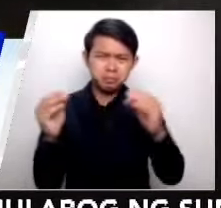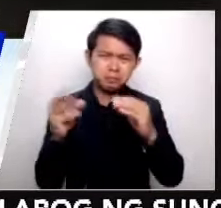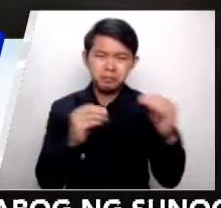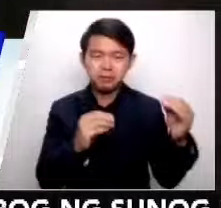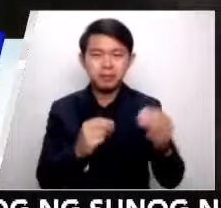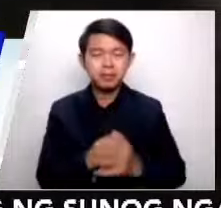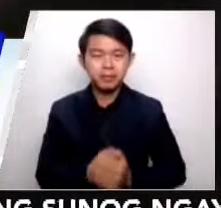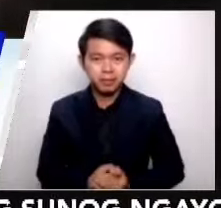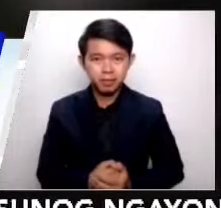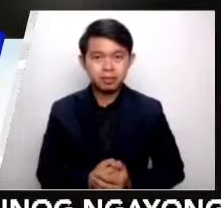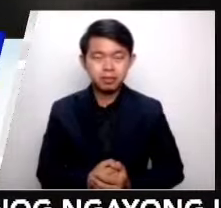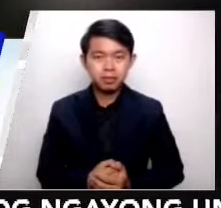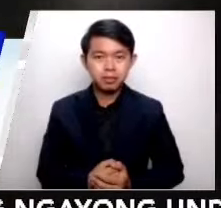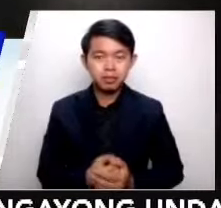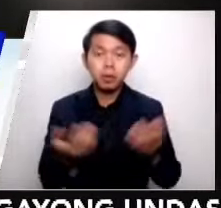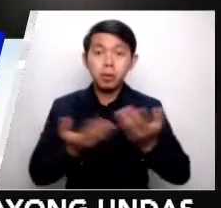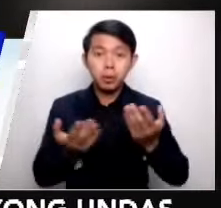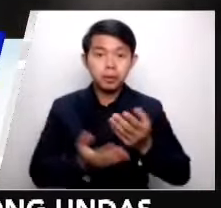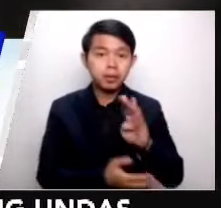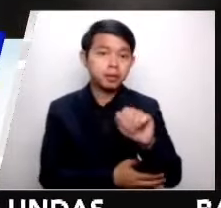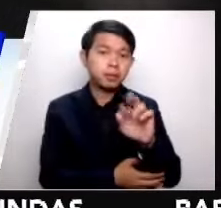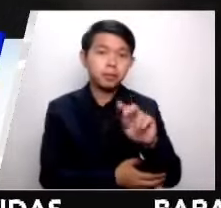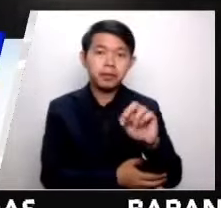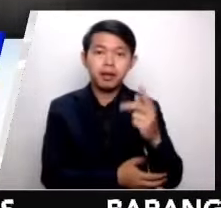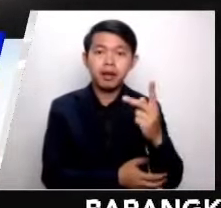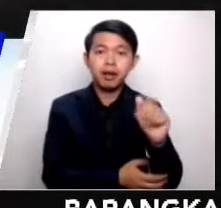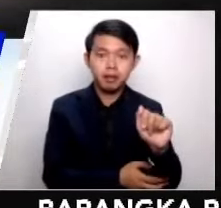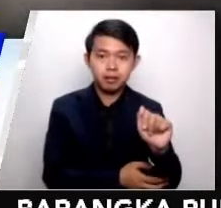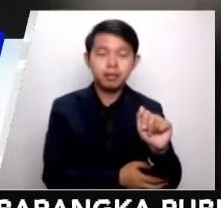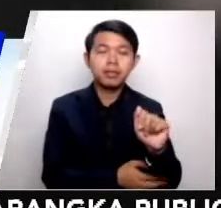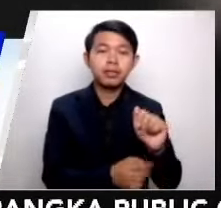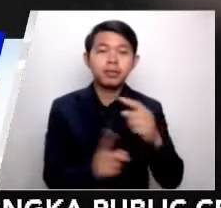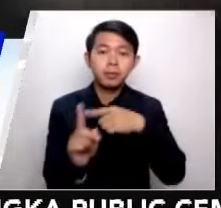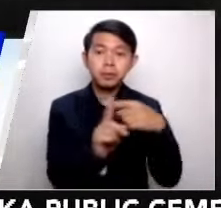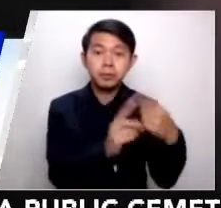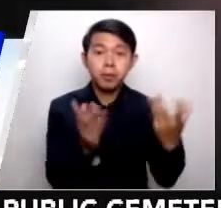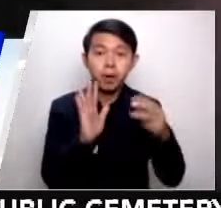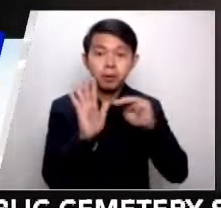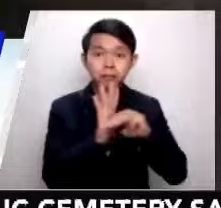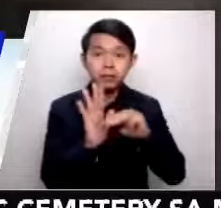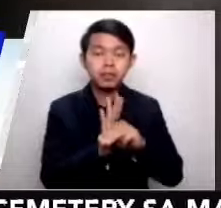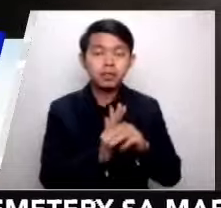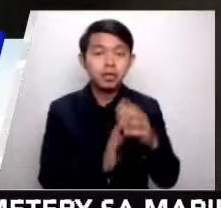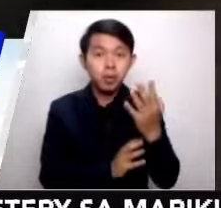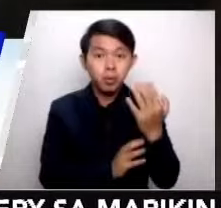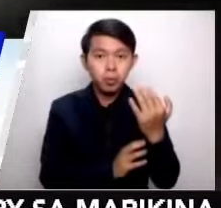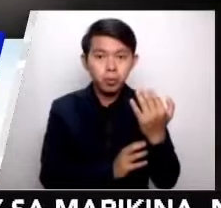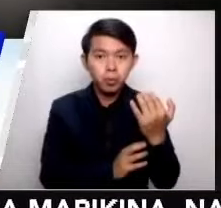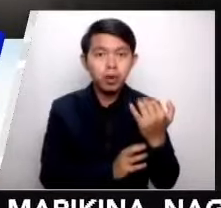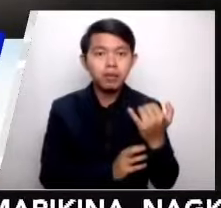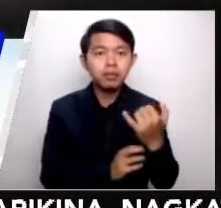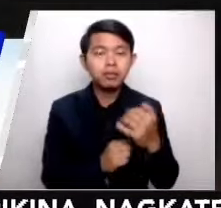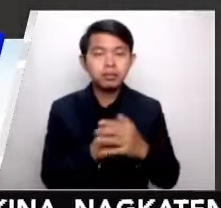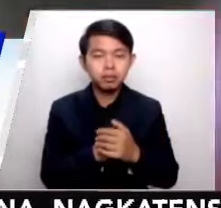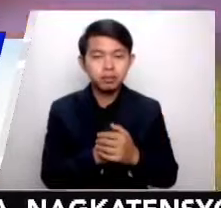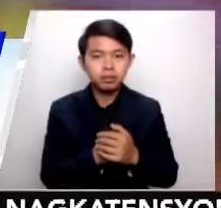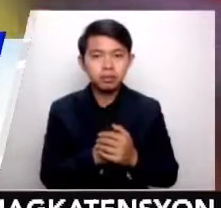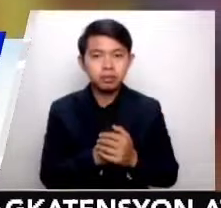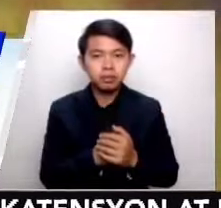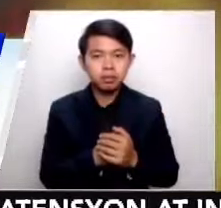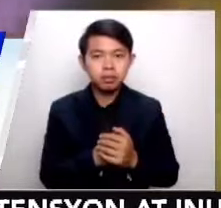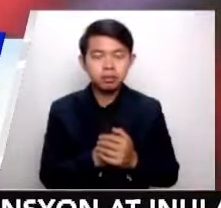Nagkatensyon naman sa Barangka Public Cemetery sa Marikina. Nakita kasi ng isang dalaw ang grupong aniyay na bayaran niya para ilipat sa ibang nicho ang